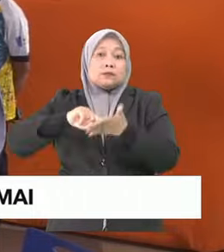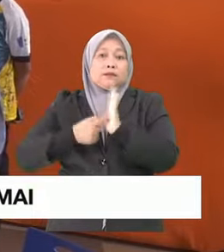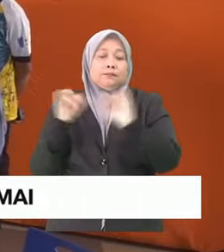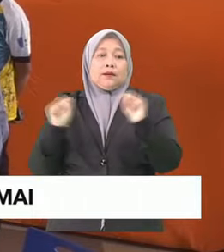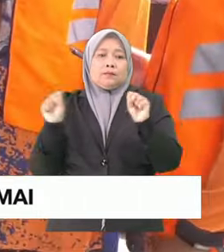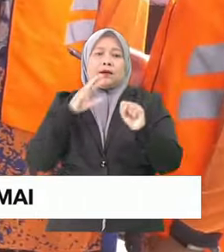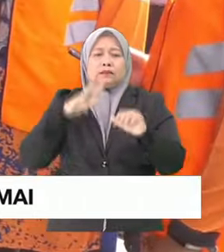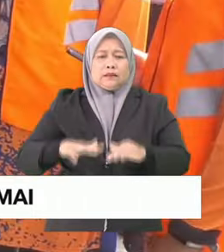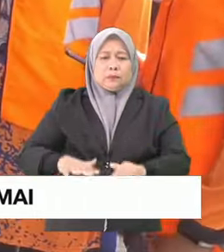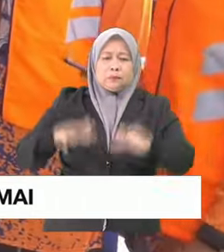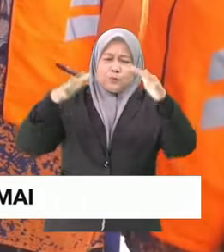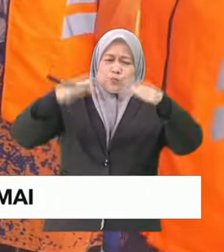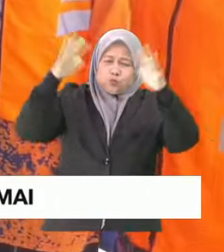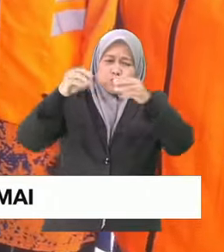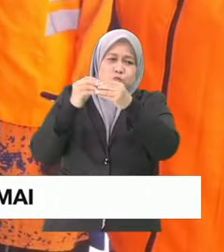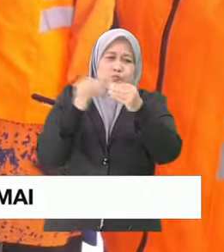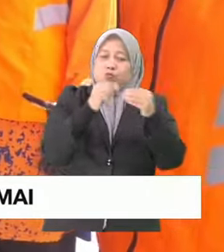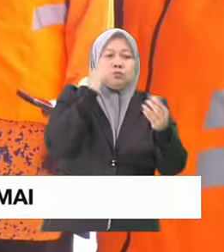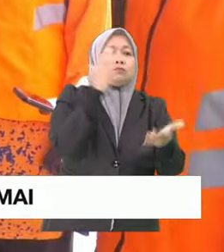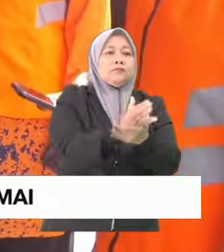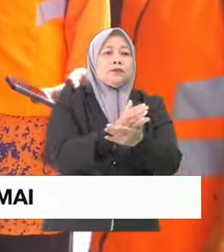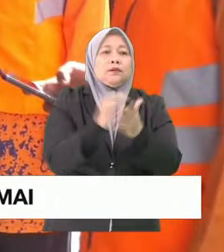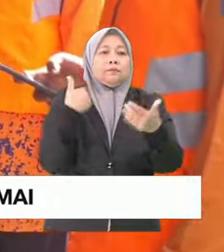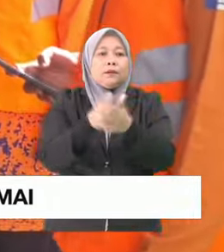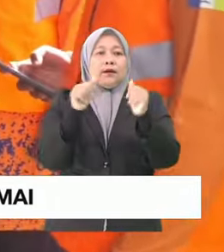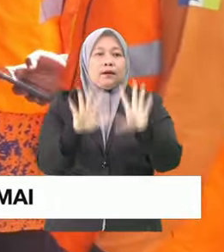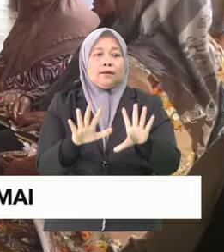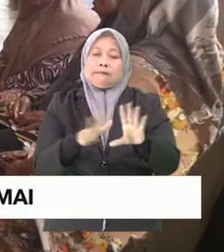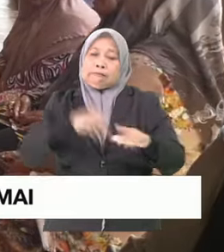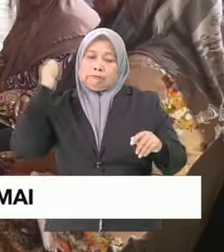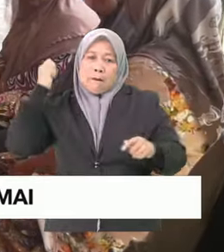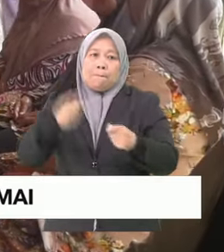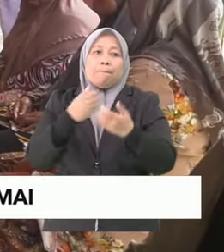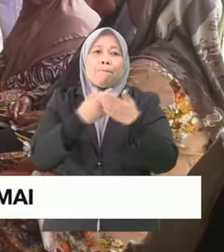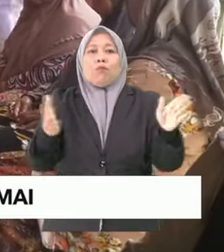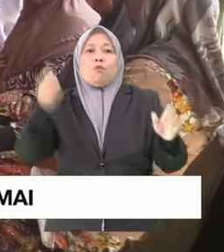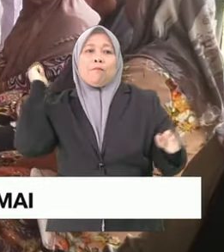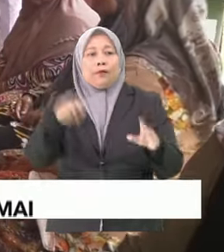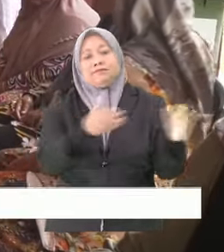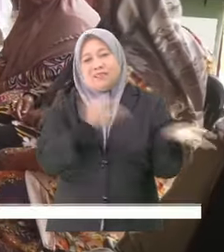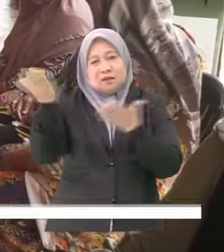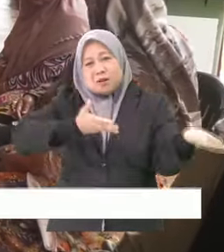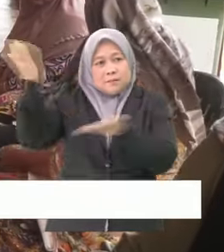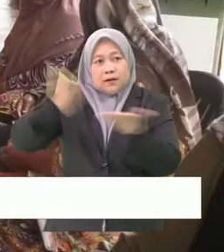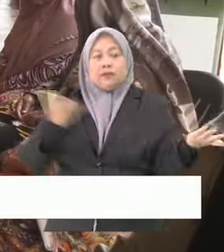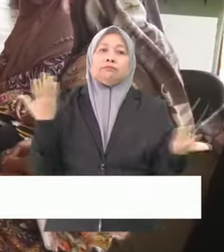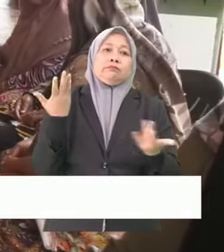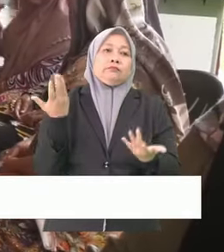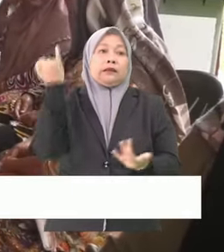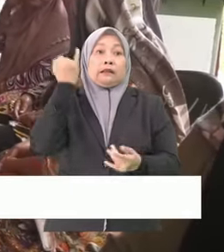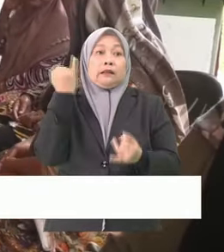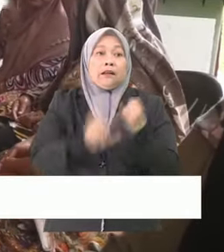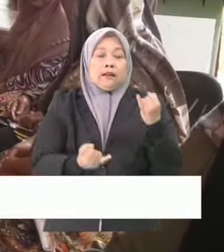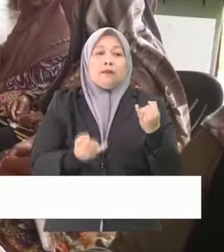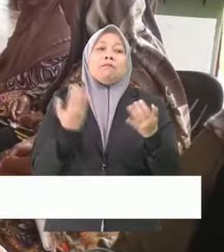berikutan air naik dan hujan berterusan sejak Ahad lalu. Tak pasal pecah pintu rumah, angkat barang-barang rumah mereka lah kan. Lepas tu last kali